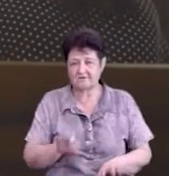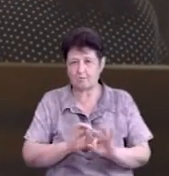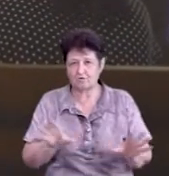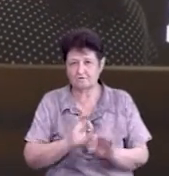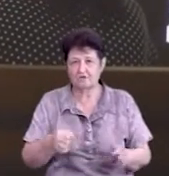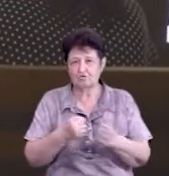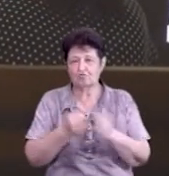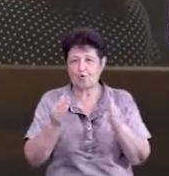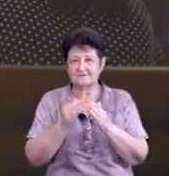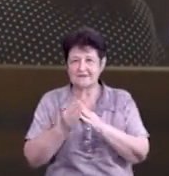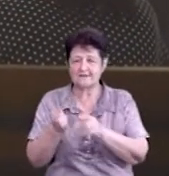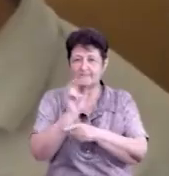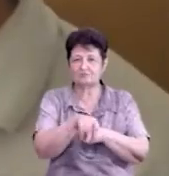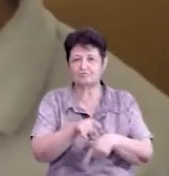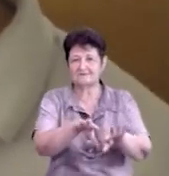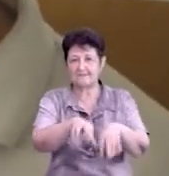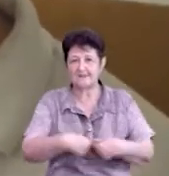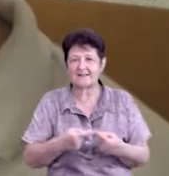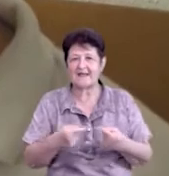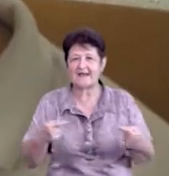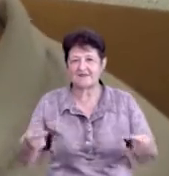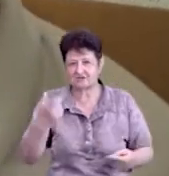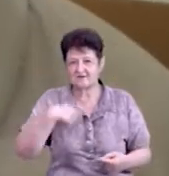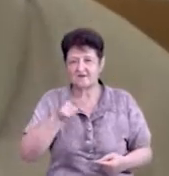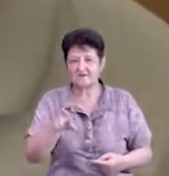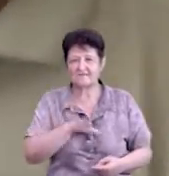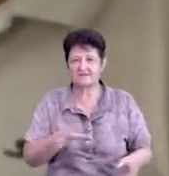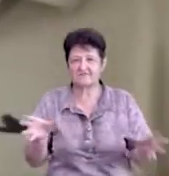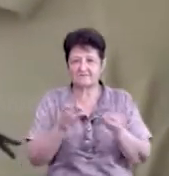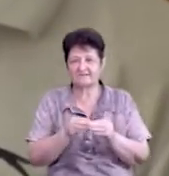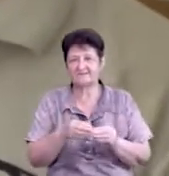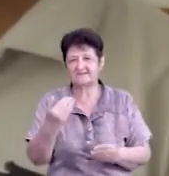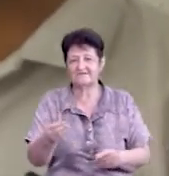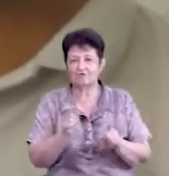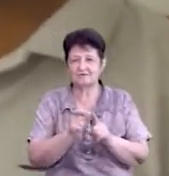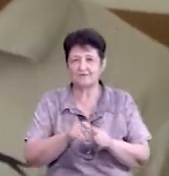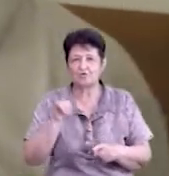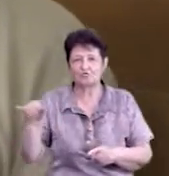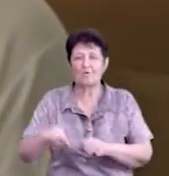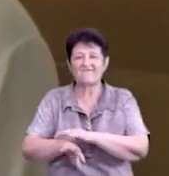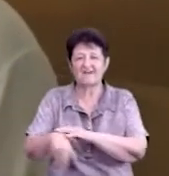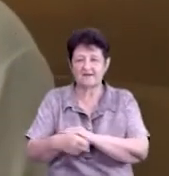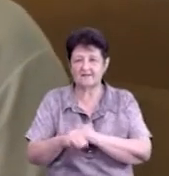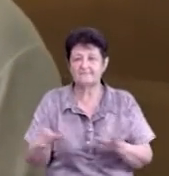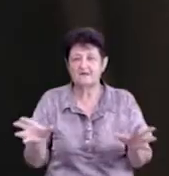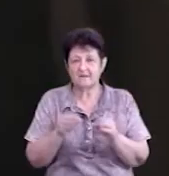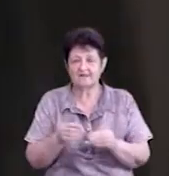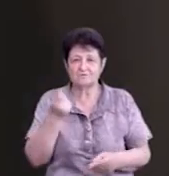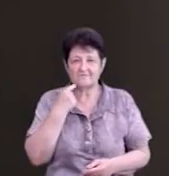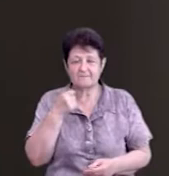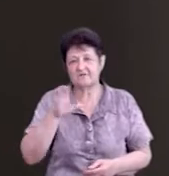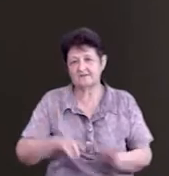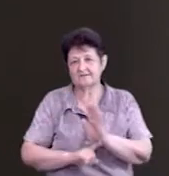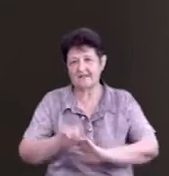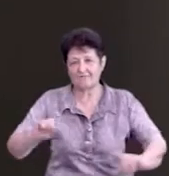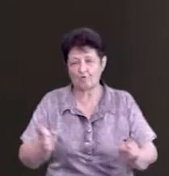що до оселі жінки прийшов, щоб забрати особисті речі, які вони зі співмешканцем, з його слів, у нього викрали. Разом випивали, потім